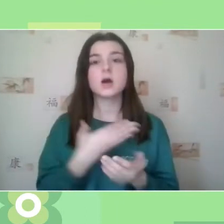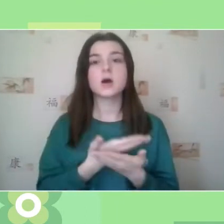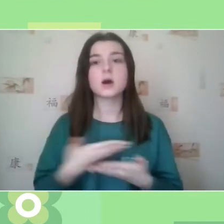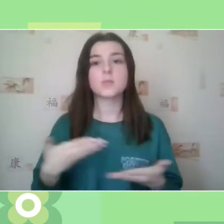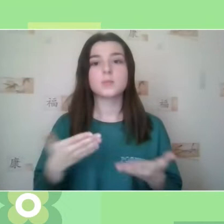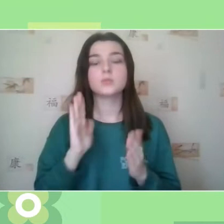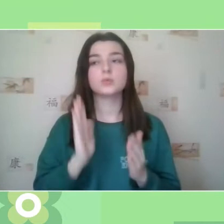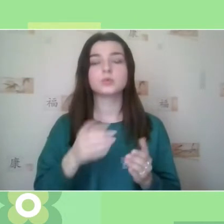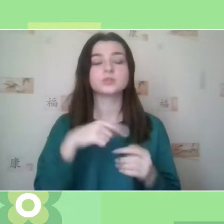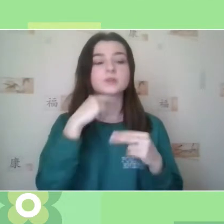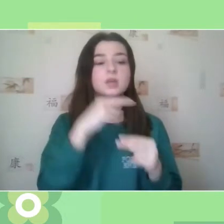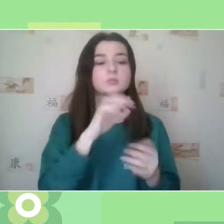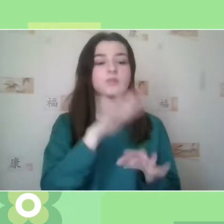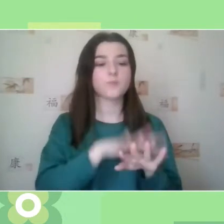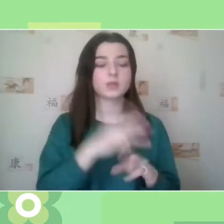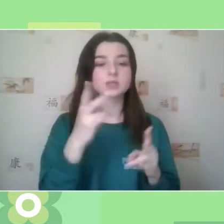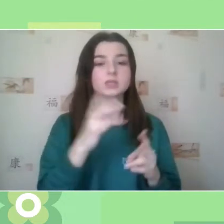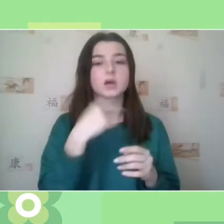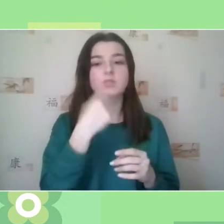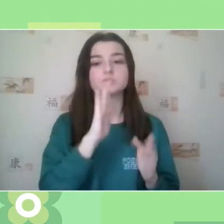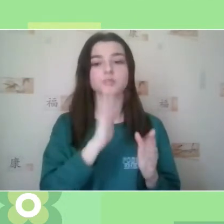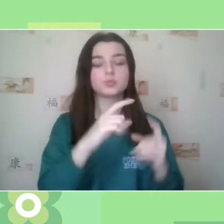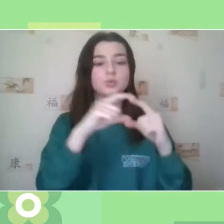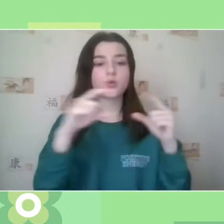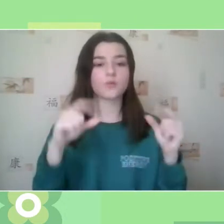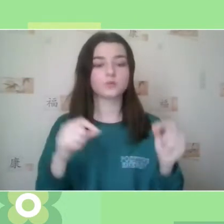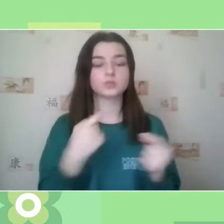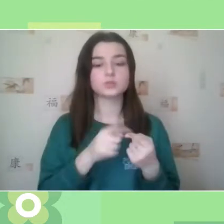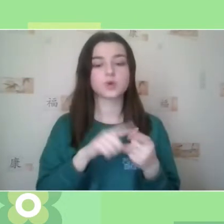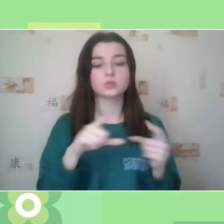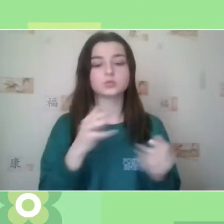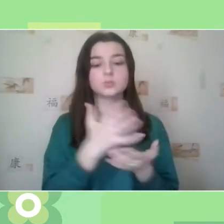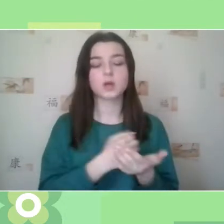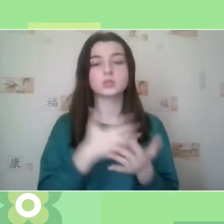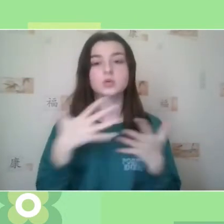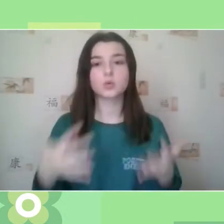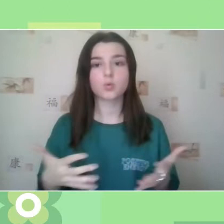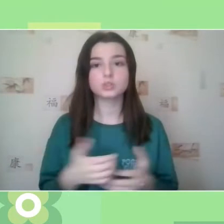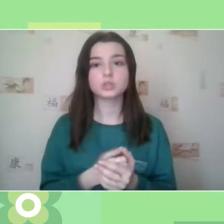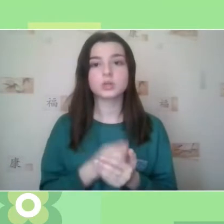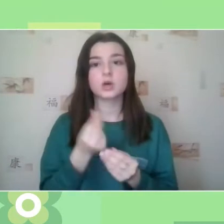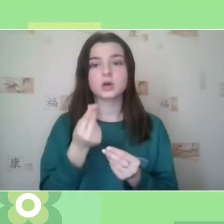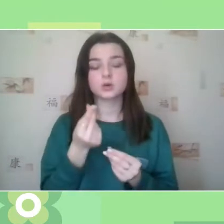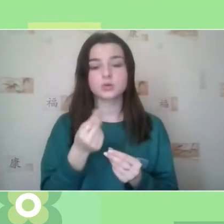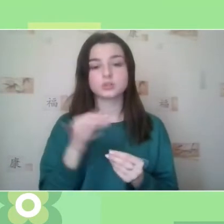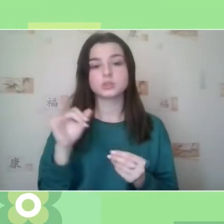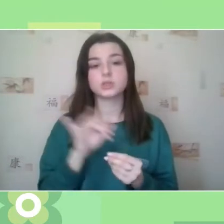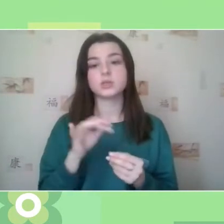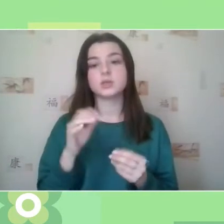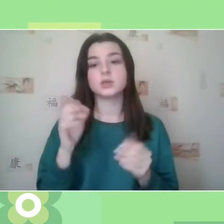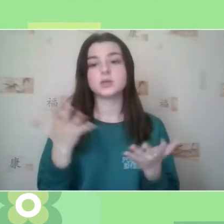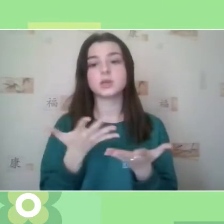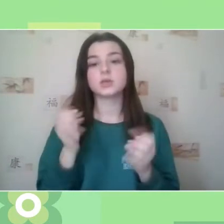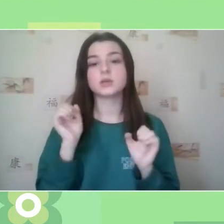картку будемо збирати гроші. Які інструменти захисту від шахраїв, від того, щоб не були зняті 20, 30, 40 тисяч доларів, як це